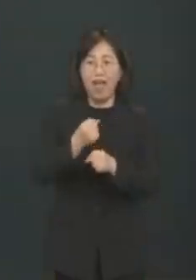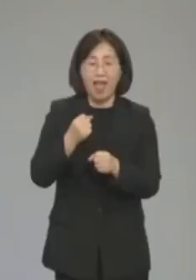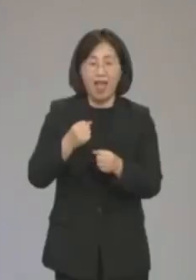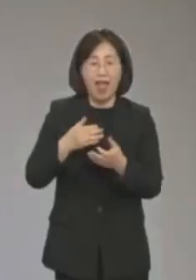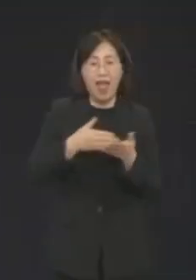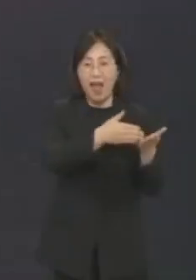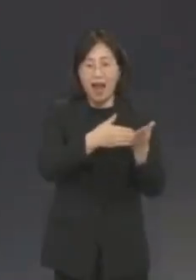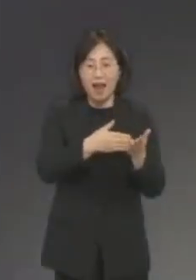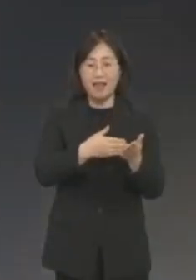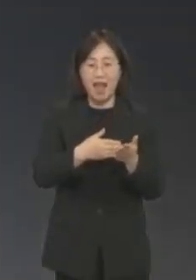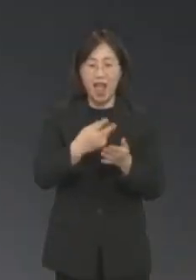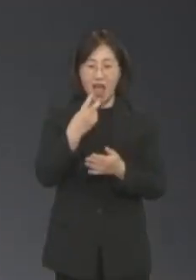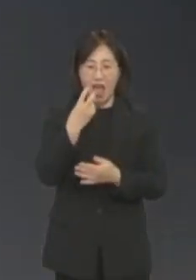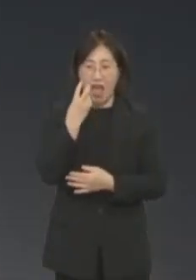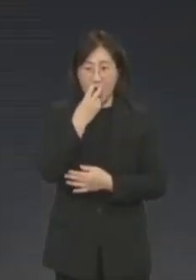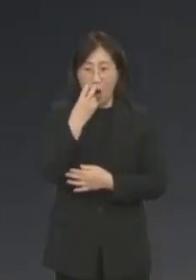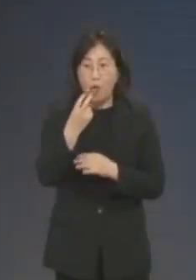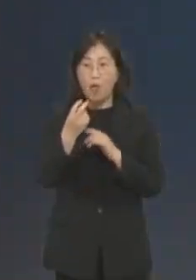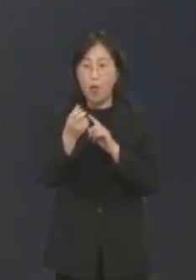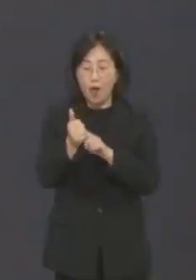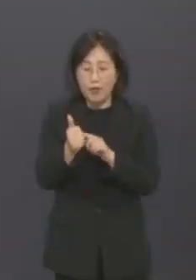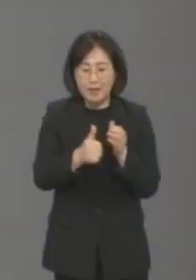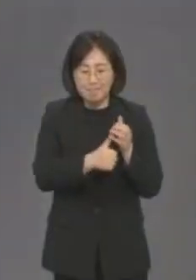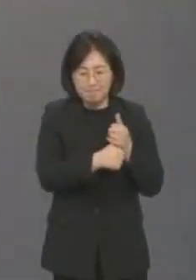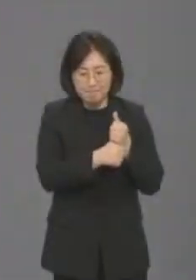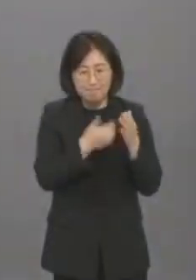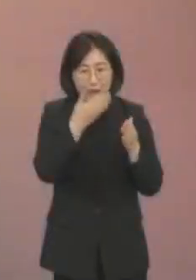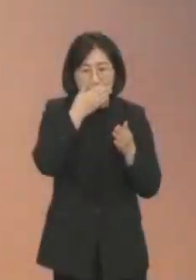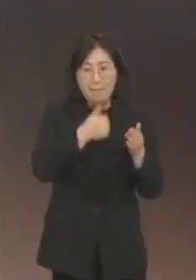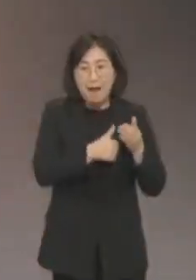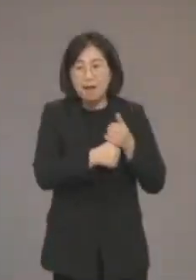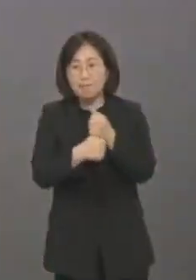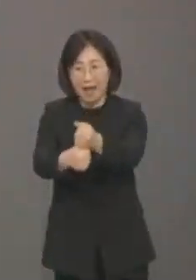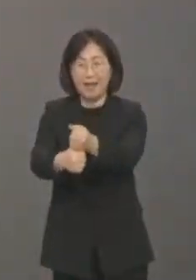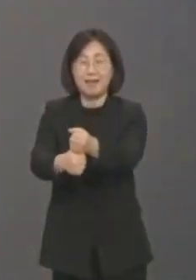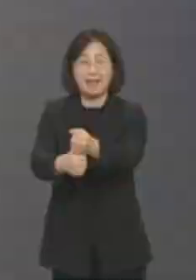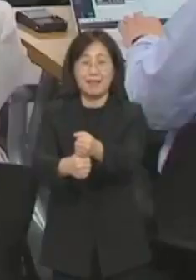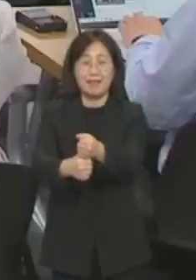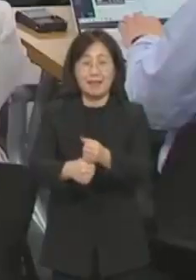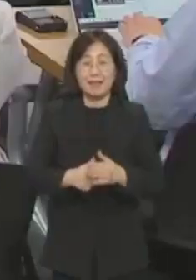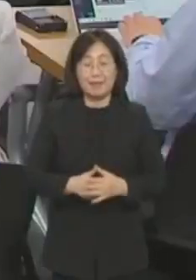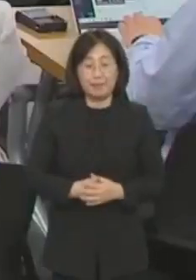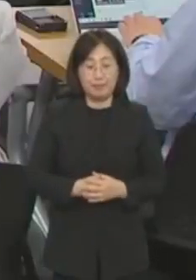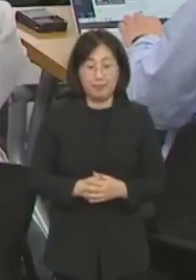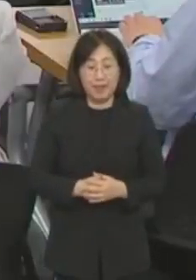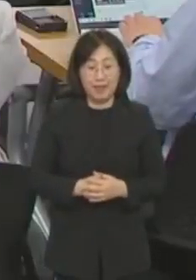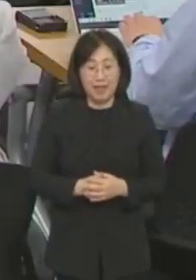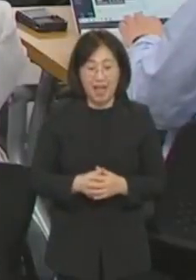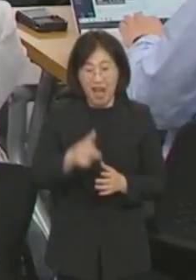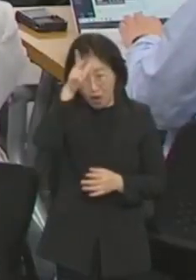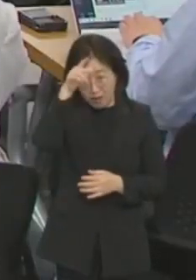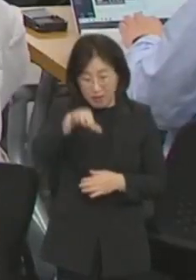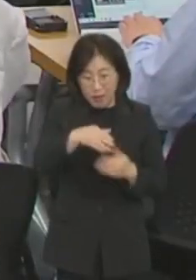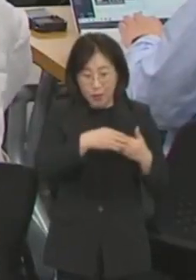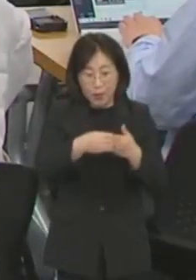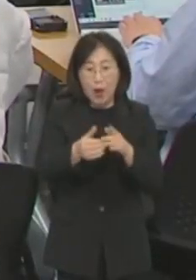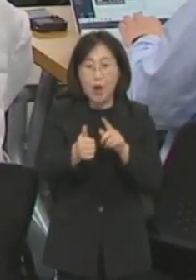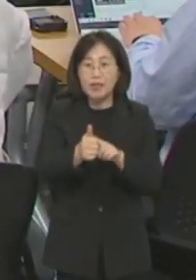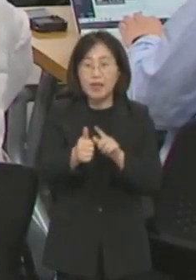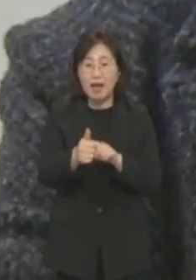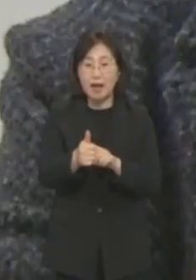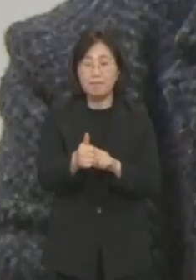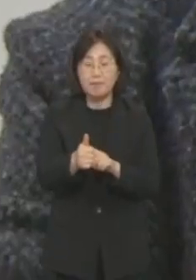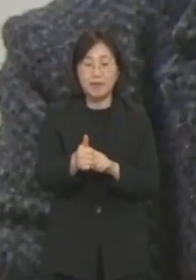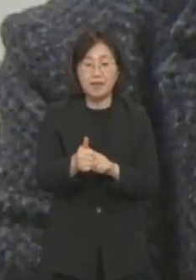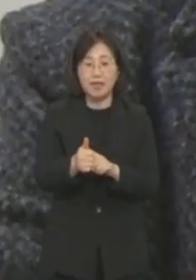있던 학위복 차림의 경호원들까지 가세해 학생을 행사장 밖으로 끌어냅니다. 결국 경찰서로 연행된 졸업생